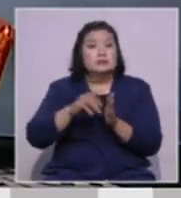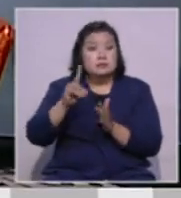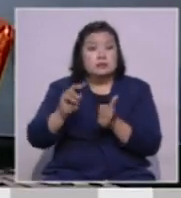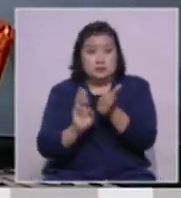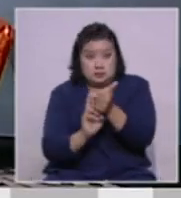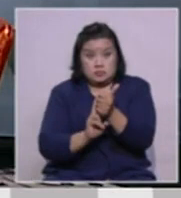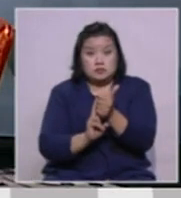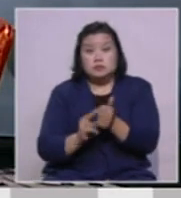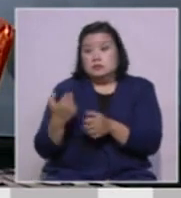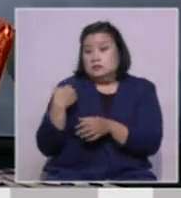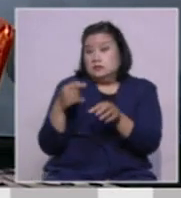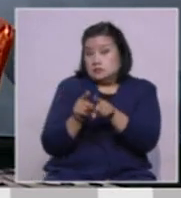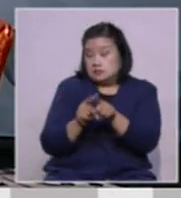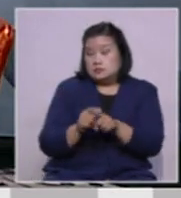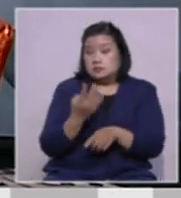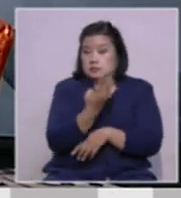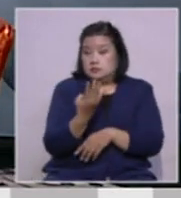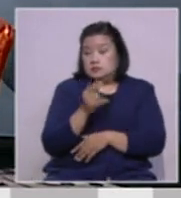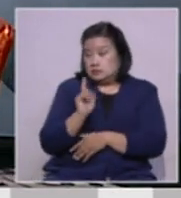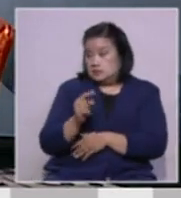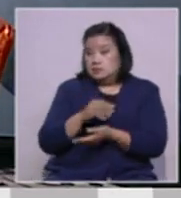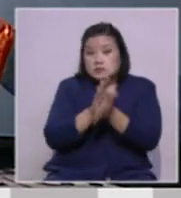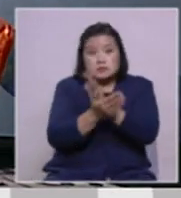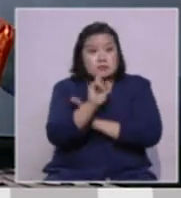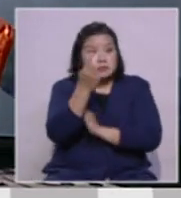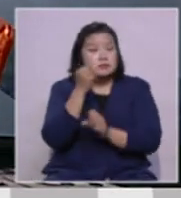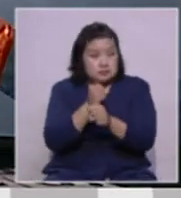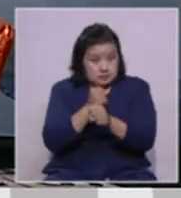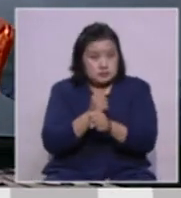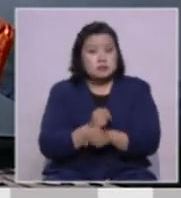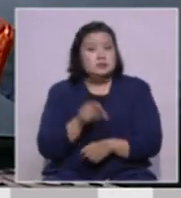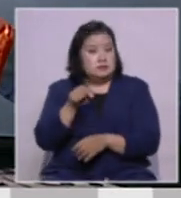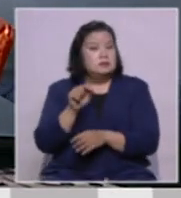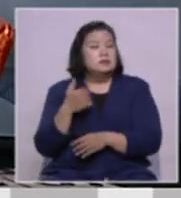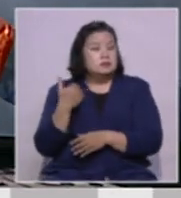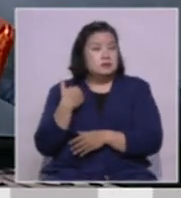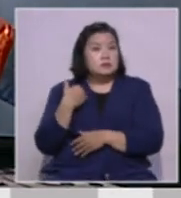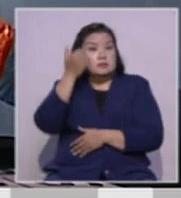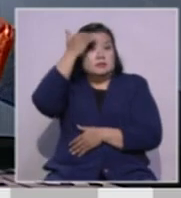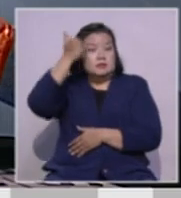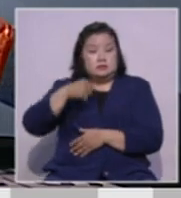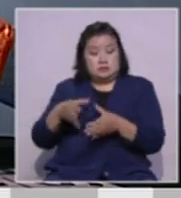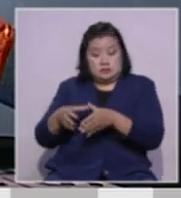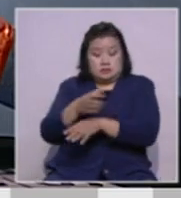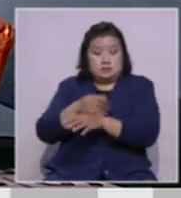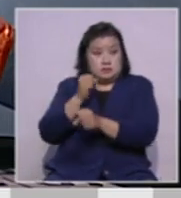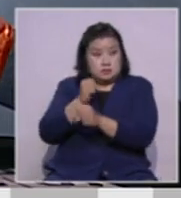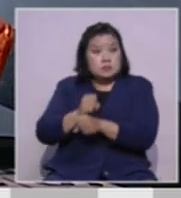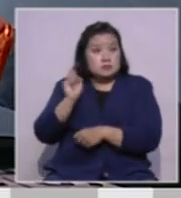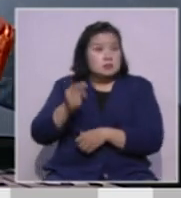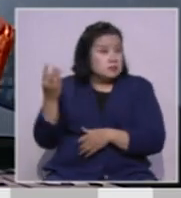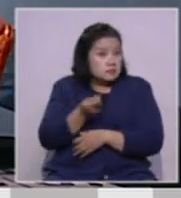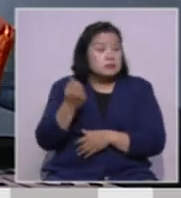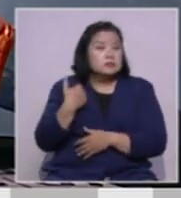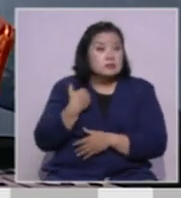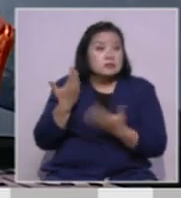สิ่งที่ทั้ง4คนจะหารือคือปรับคน ครับ ปรับคนข้างในนะฮะให้ทำงานที่มีความกระฉับกระเฉงรวดเร็วขึ้นร